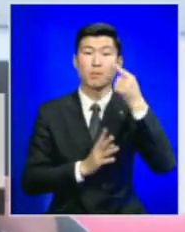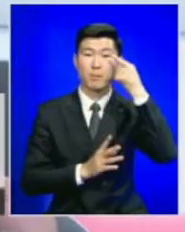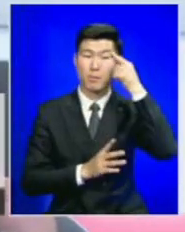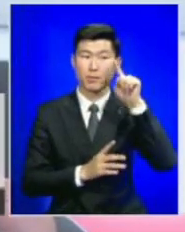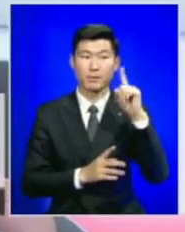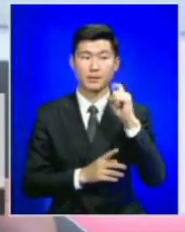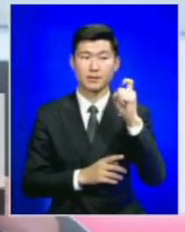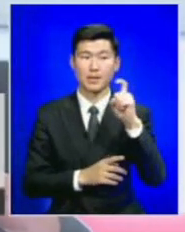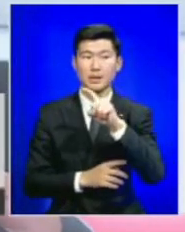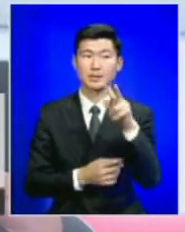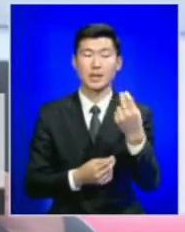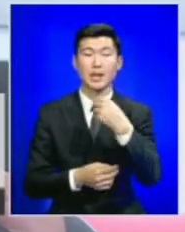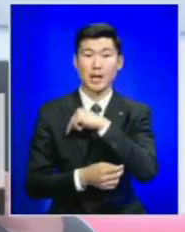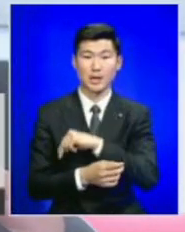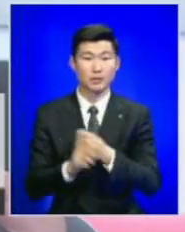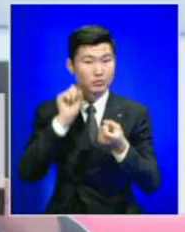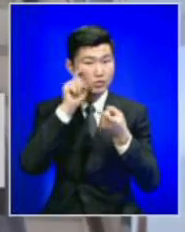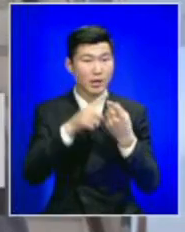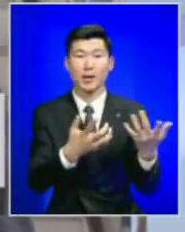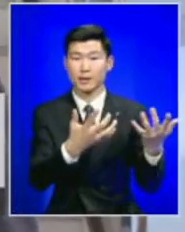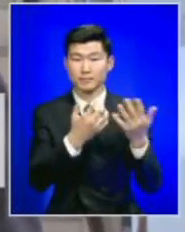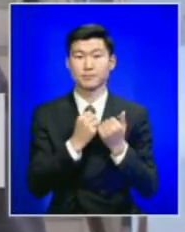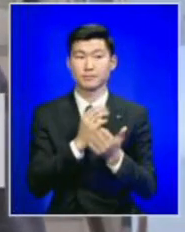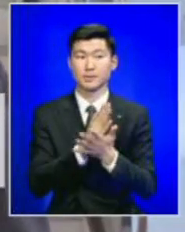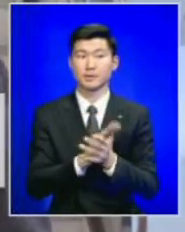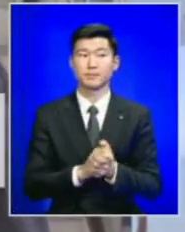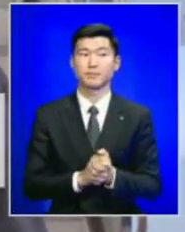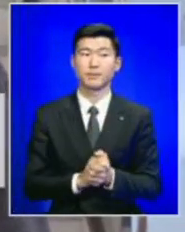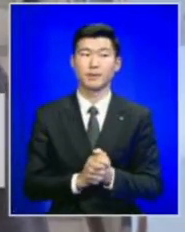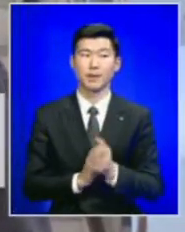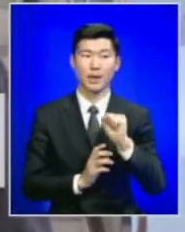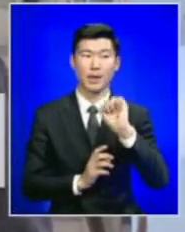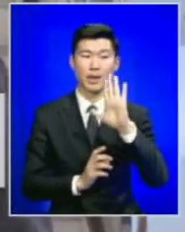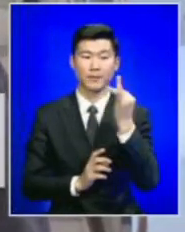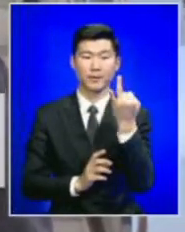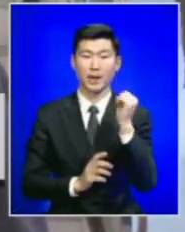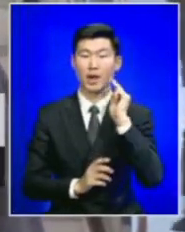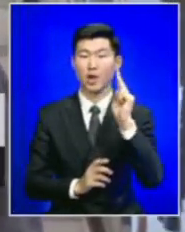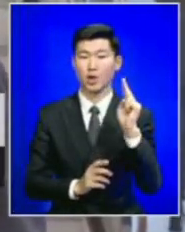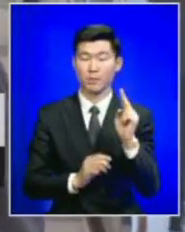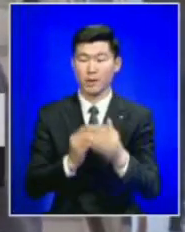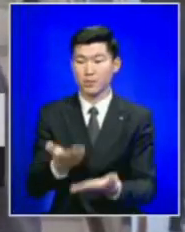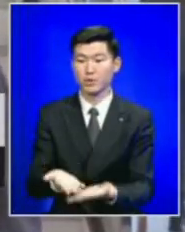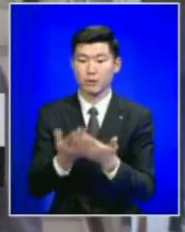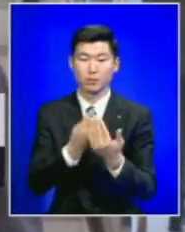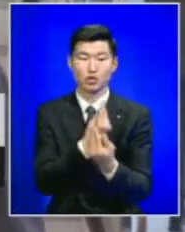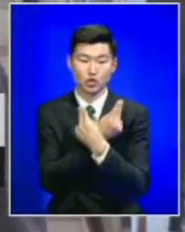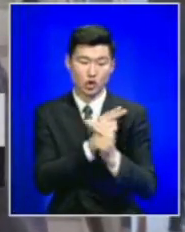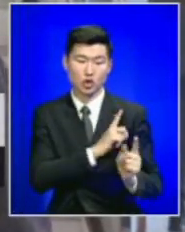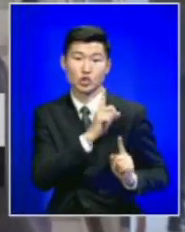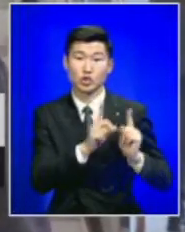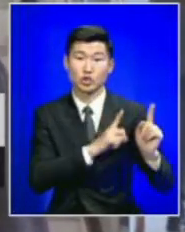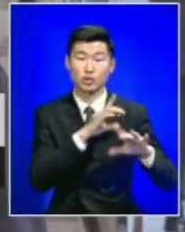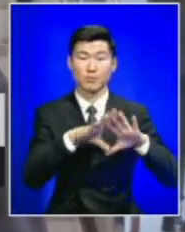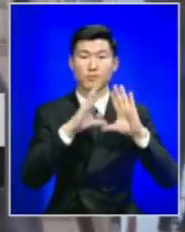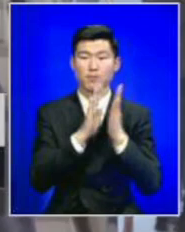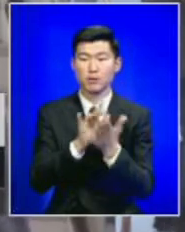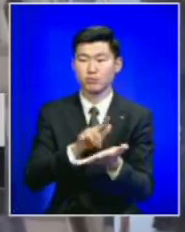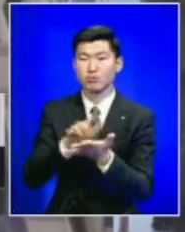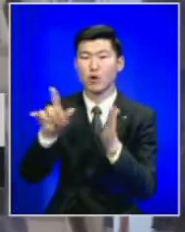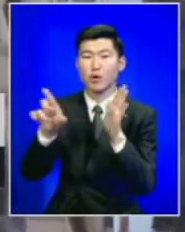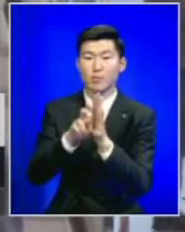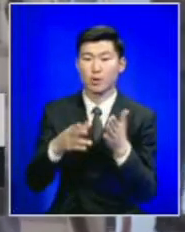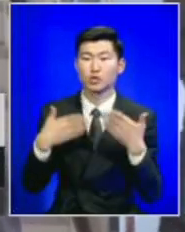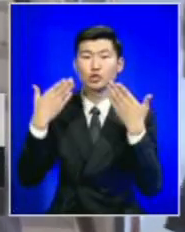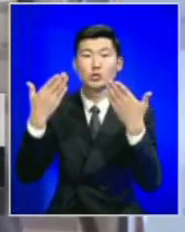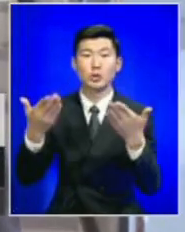зээл рүү ажиллах зорилготой давжсан байна. Авиа компаниудаа дэмжиж чөлөөтэй өрсөлдөх тийм үү бүгдээрээ одоо нисэх боломжийг бий болгож